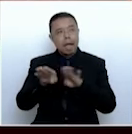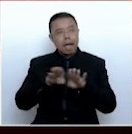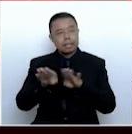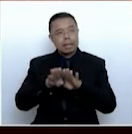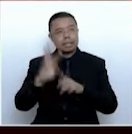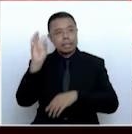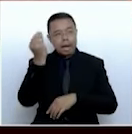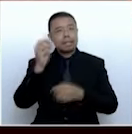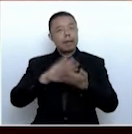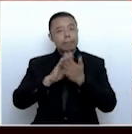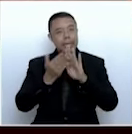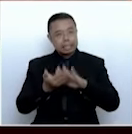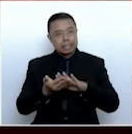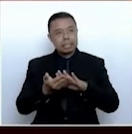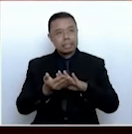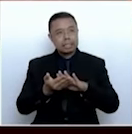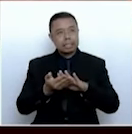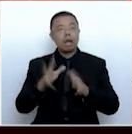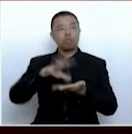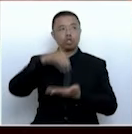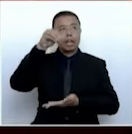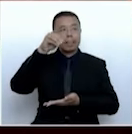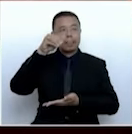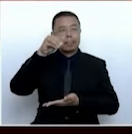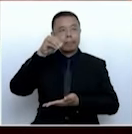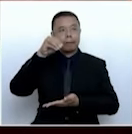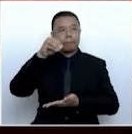mewujudkan akselerasi Jakarta sebagai pusat,